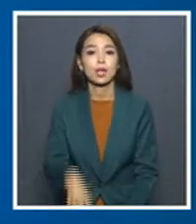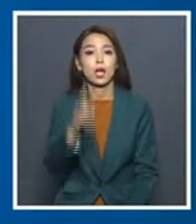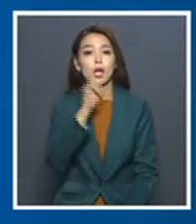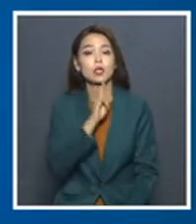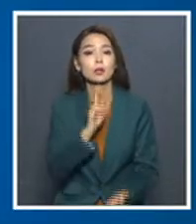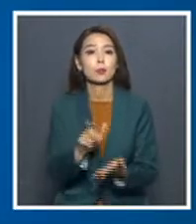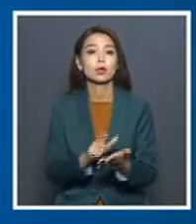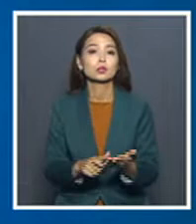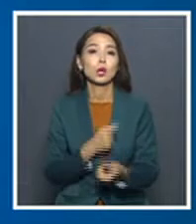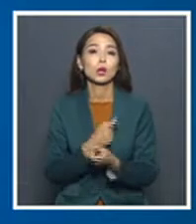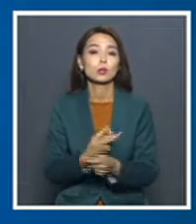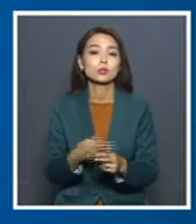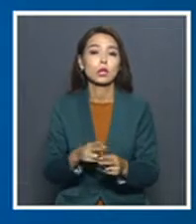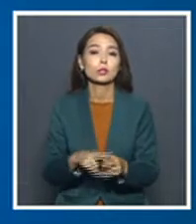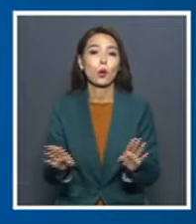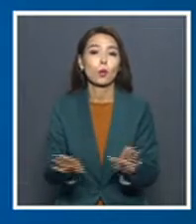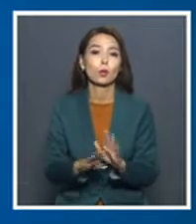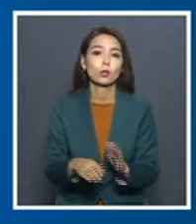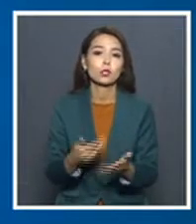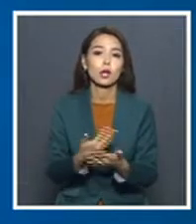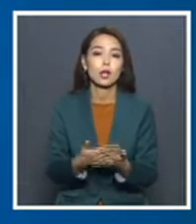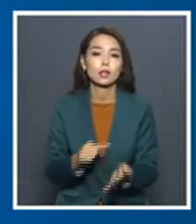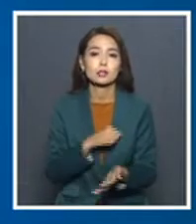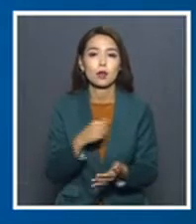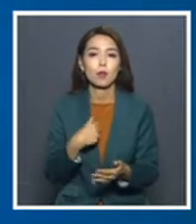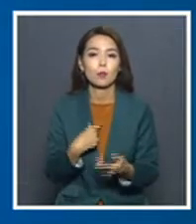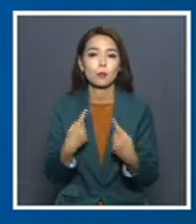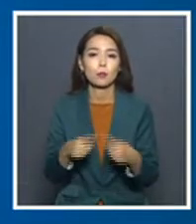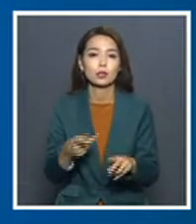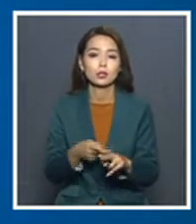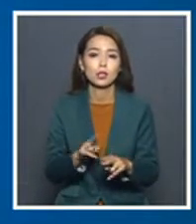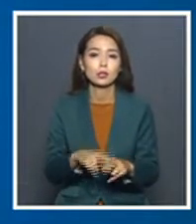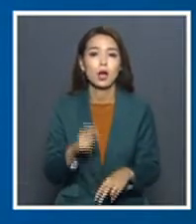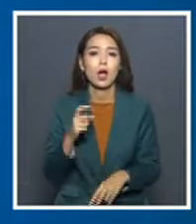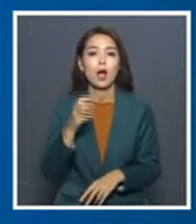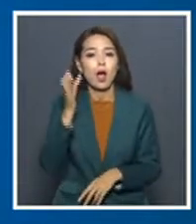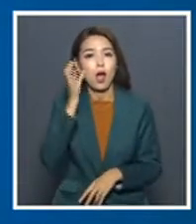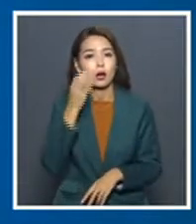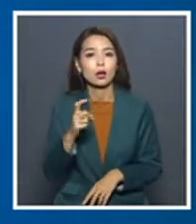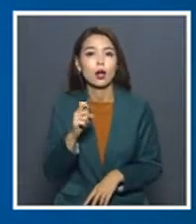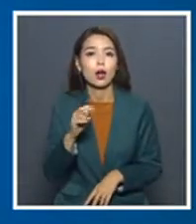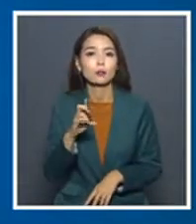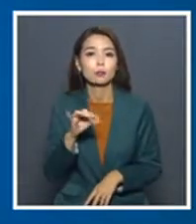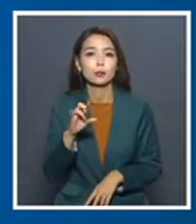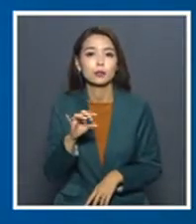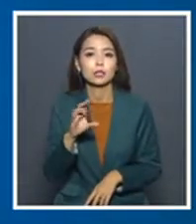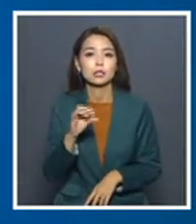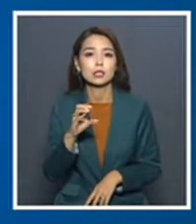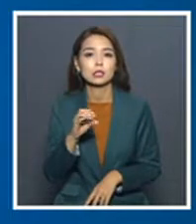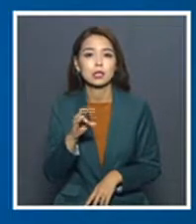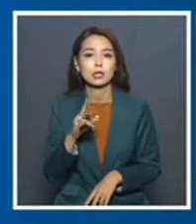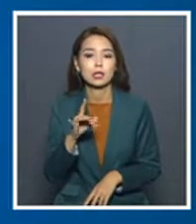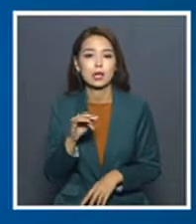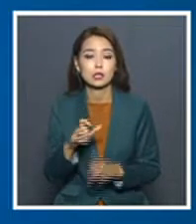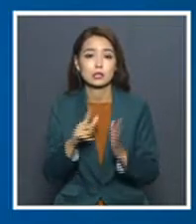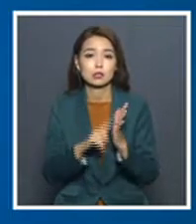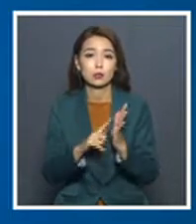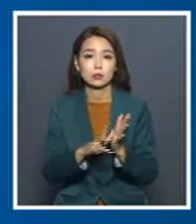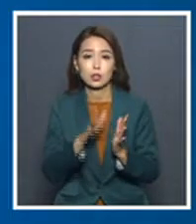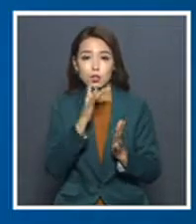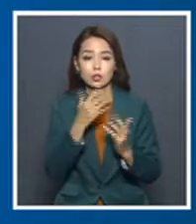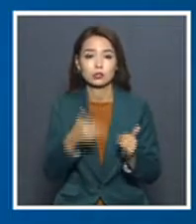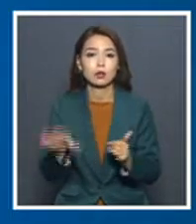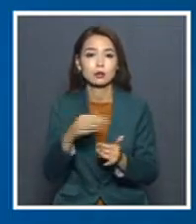Қазақ поэзиясына рухты өлеңдермен айрықша леп алып келген ақын Ханбибі Есенғарағызы 70 жаста. Ақының